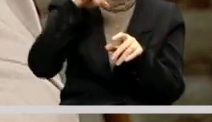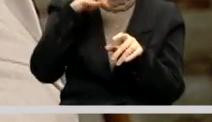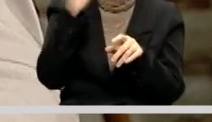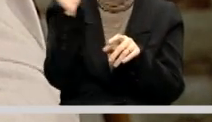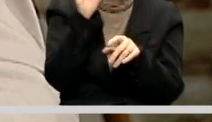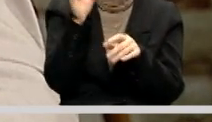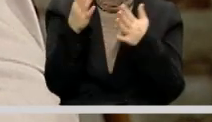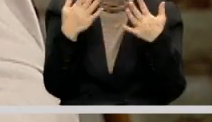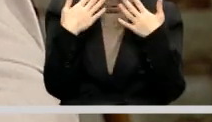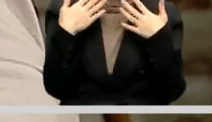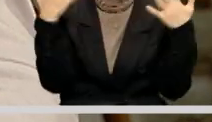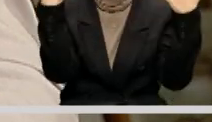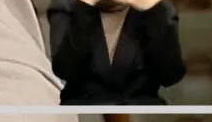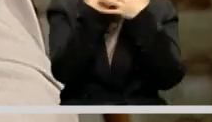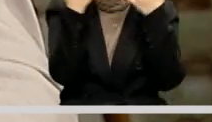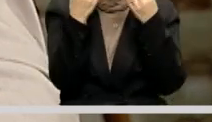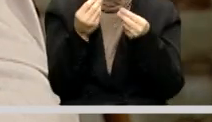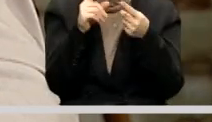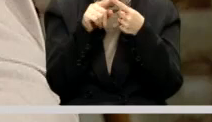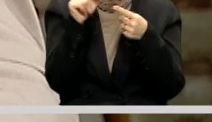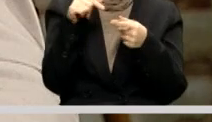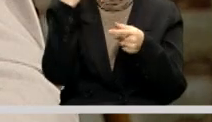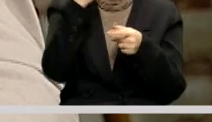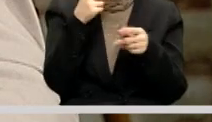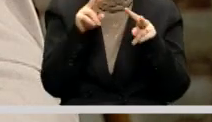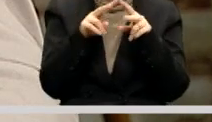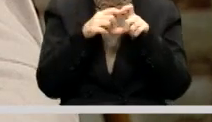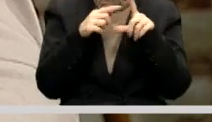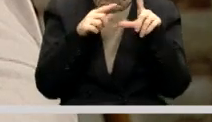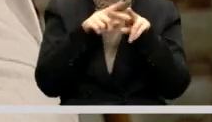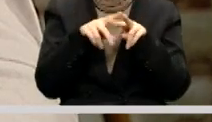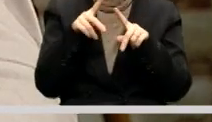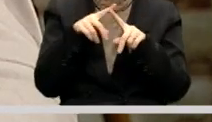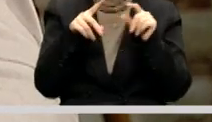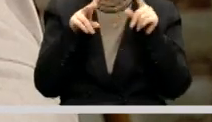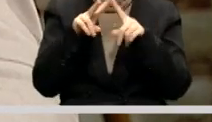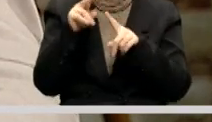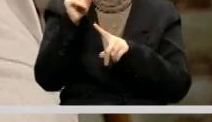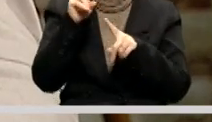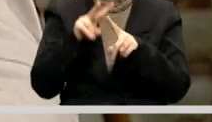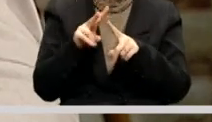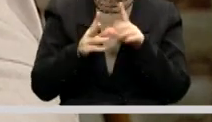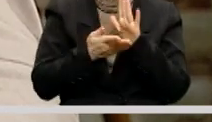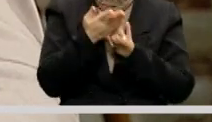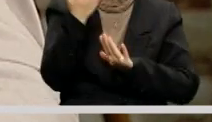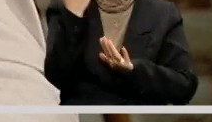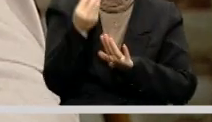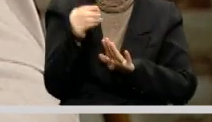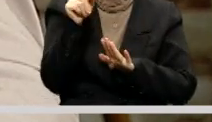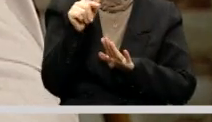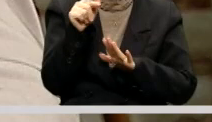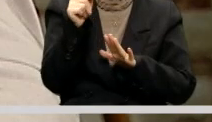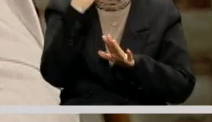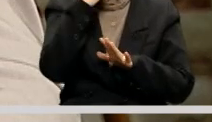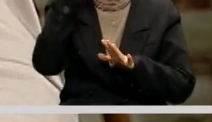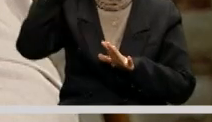için karanlığa maruziyet kışın daha fazla. Bu nedenle melatonin hormonunun sentezi artıyor. Bu da kışın daha